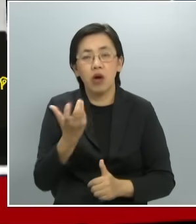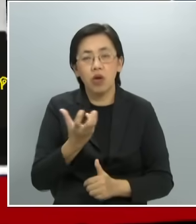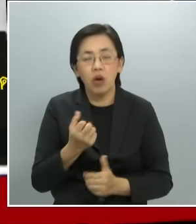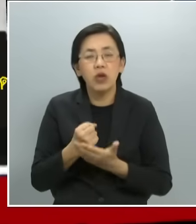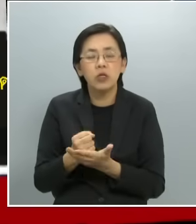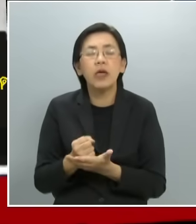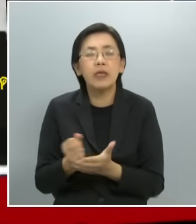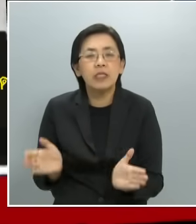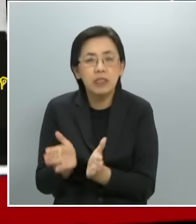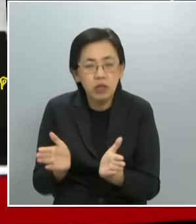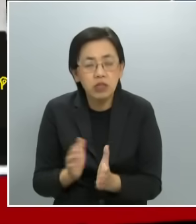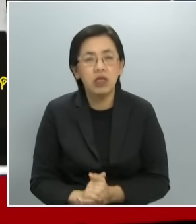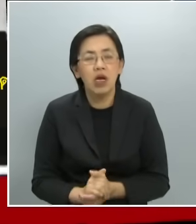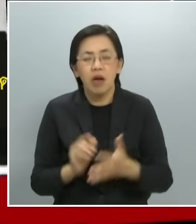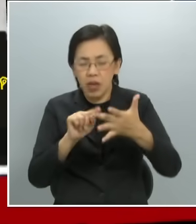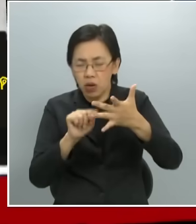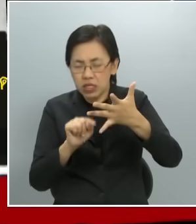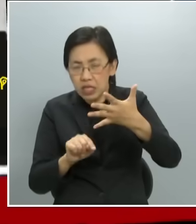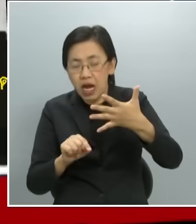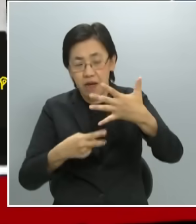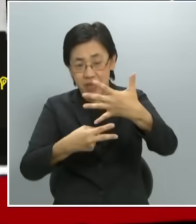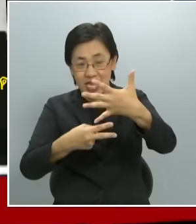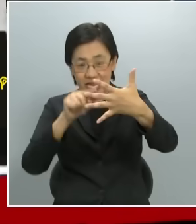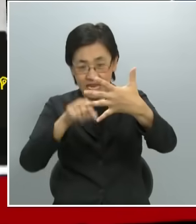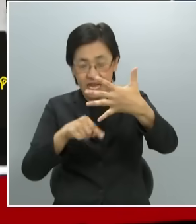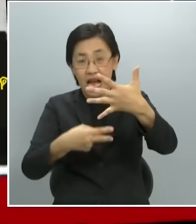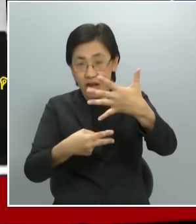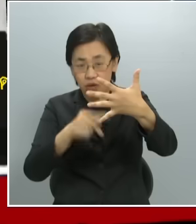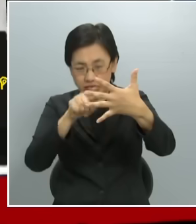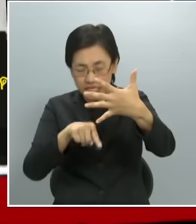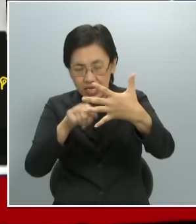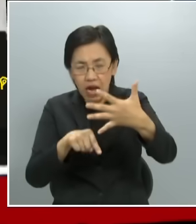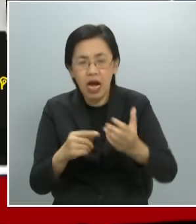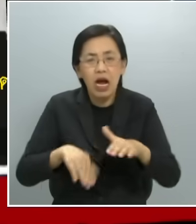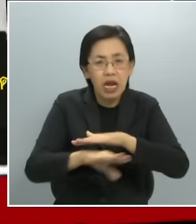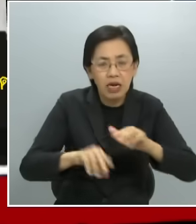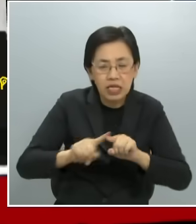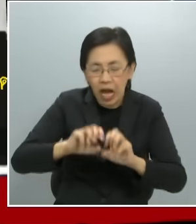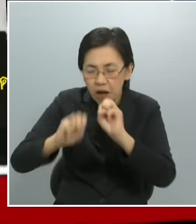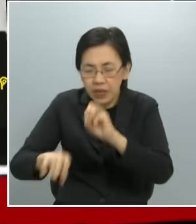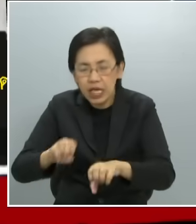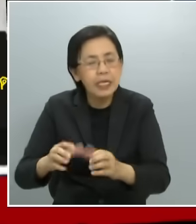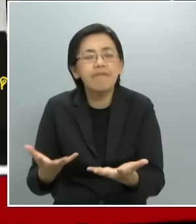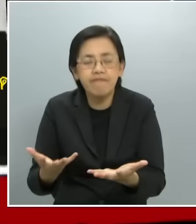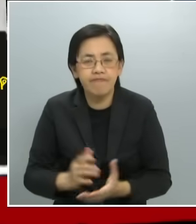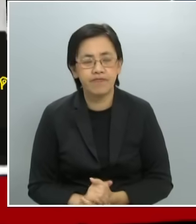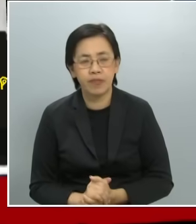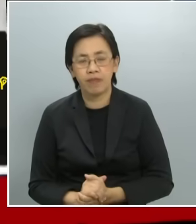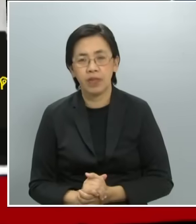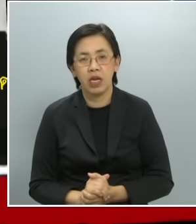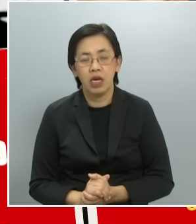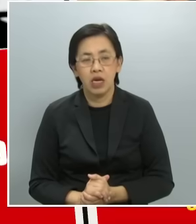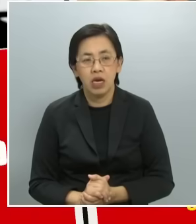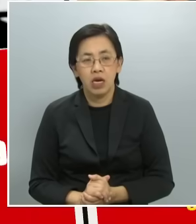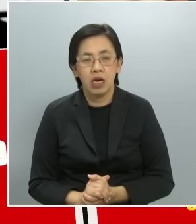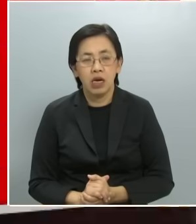และมีบุคคลที่เกี่ยวข้อง 5คนที่ร่วมกันทำลายหลักฐานและคดีที่ 6ตำรวจที่ให้การช่วย